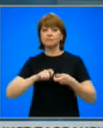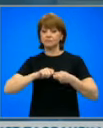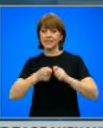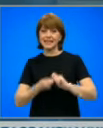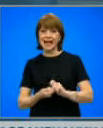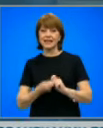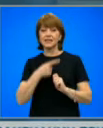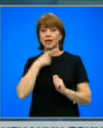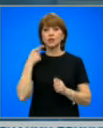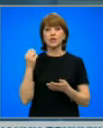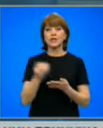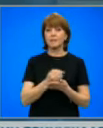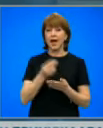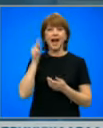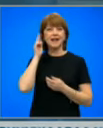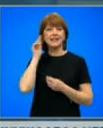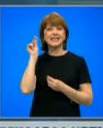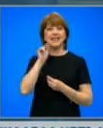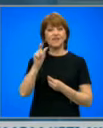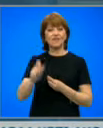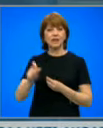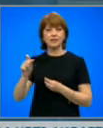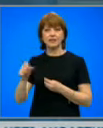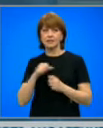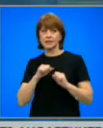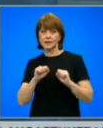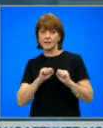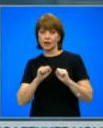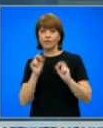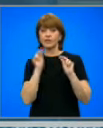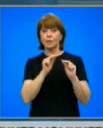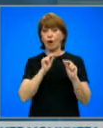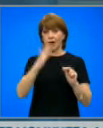икономика. Това е така, защото съветниците му се страхуват да му кажат истината.